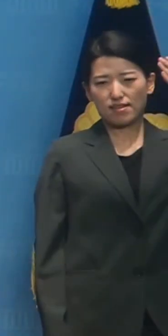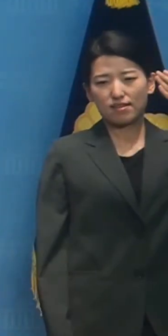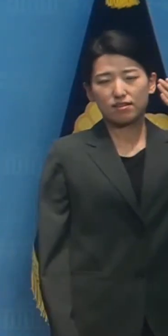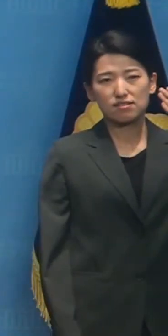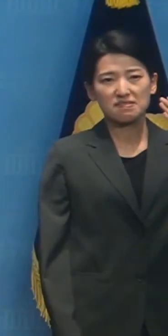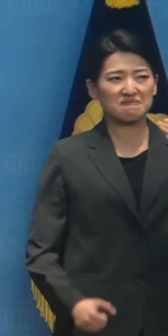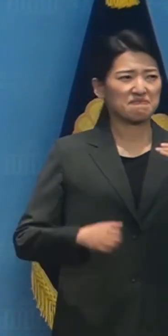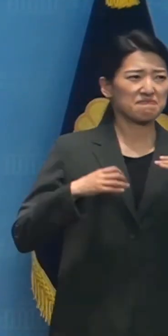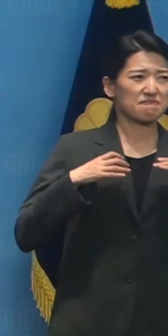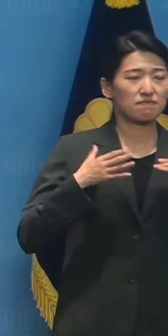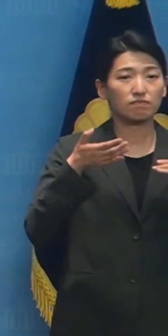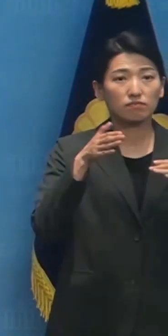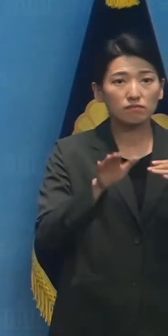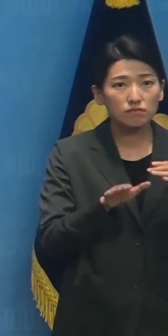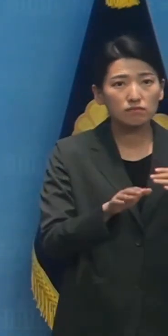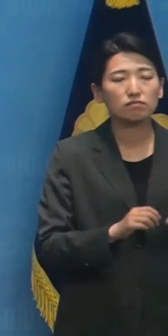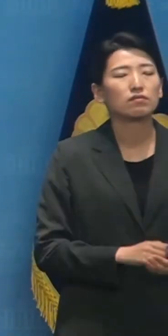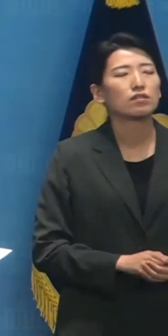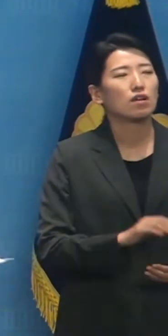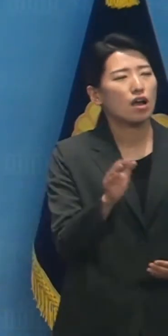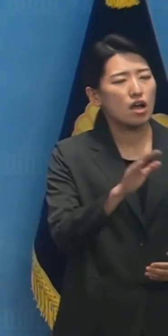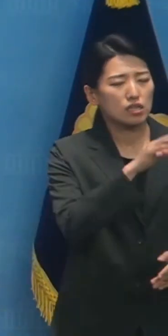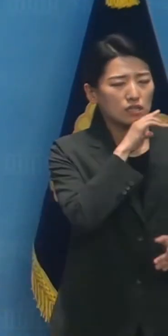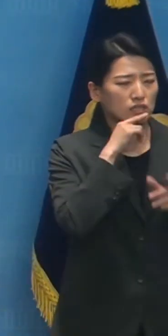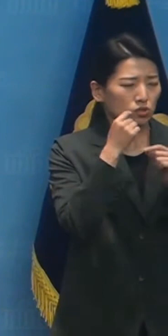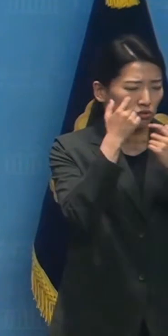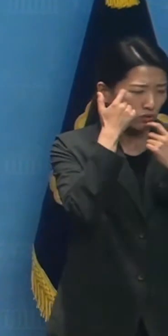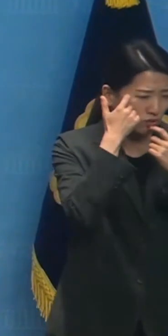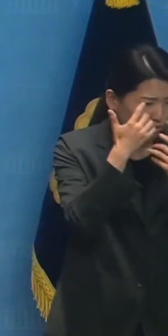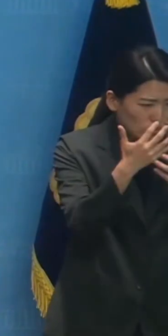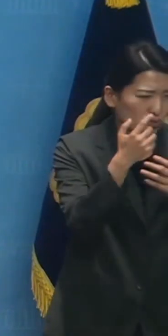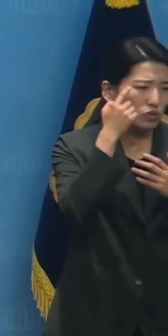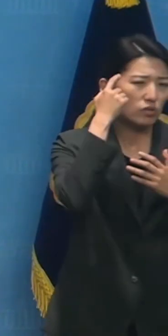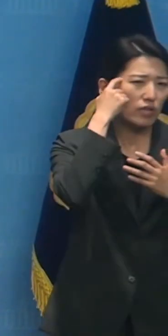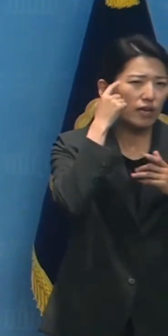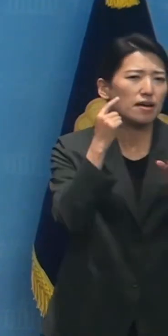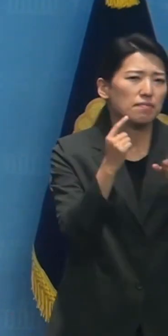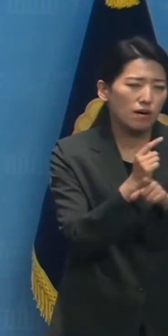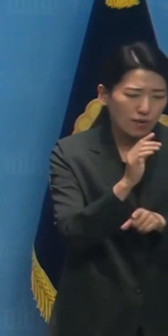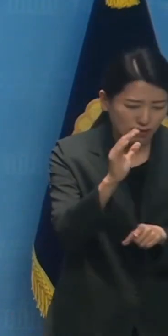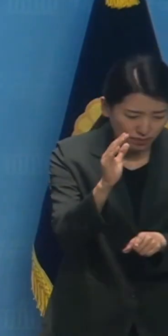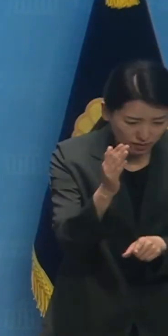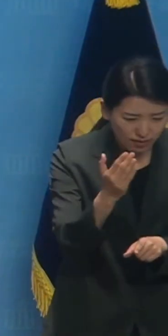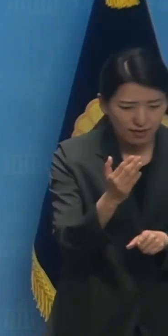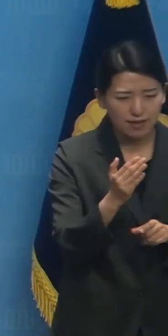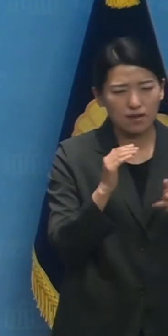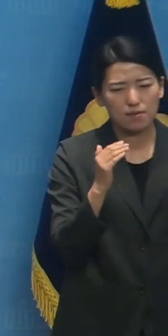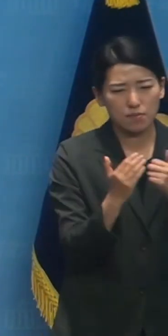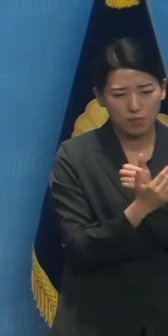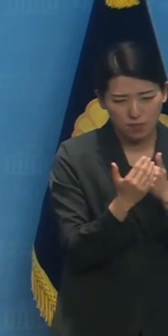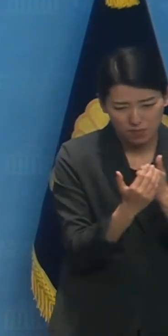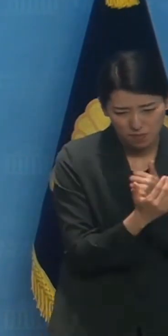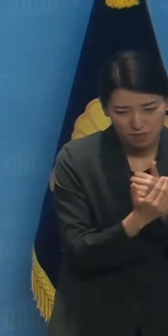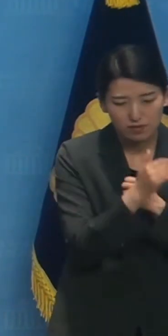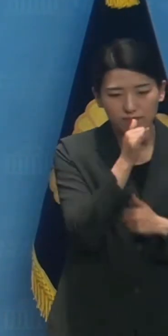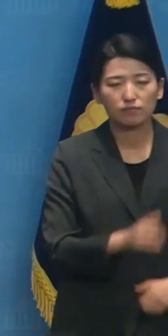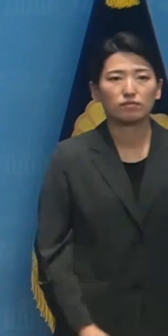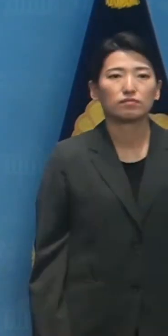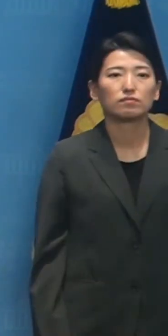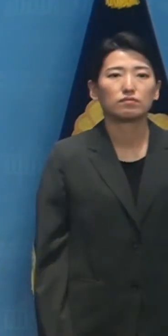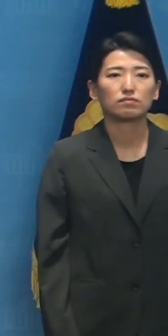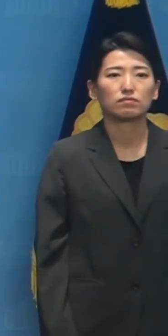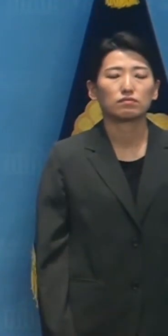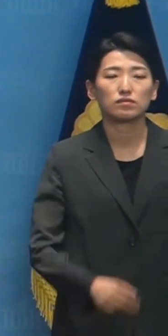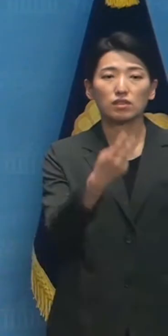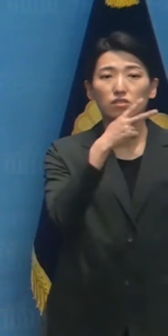인사는 극우 개념을 재정의해야 한다며 정광훈을 비호했습니다. 김문수 후보는 2025년